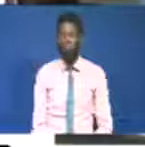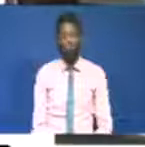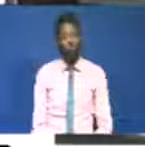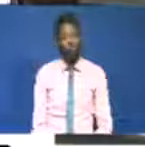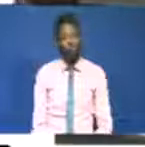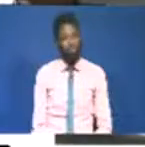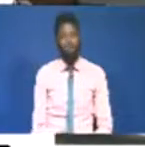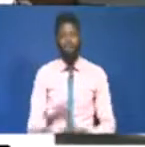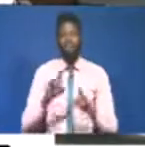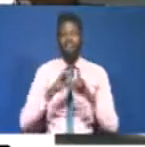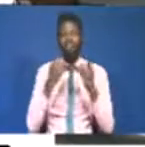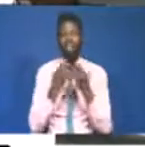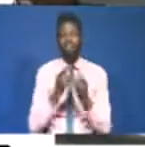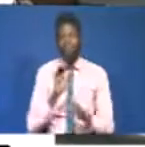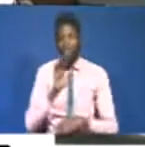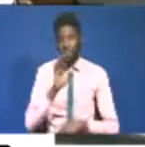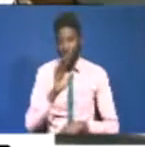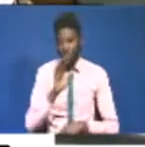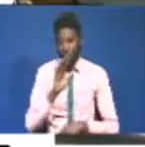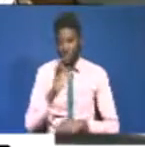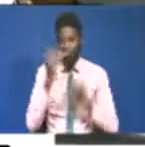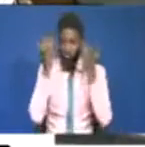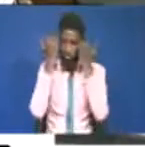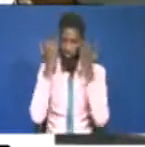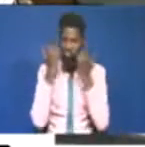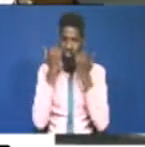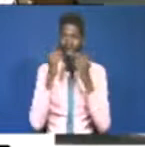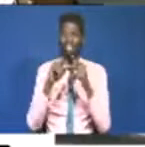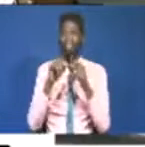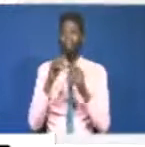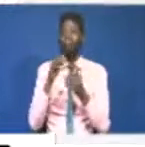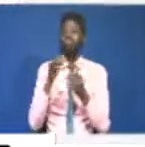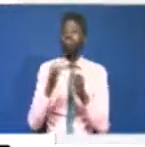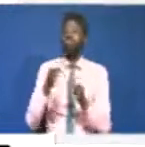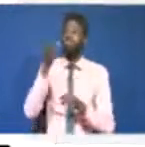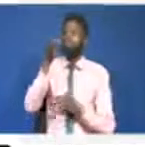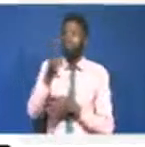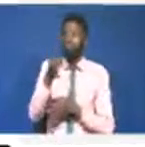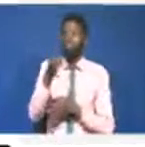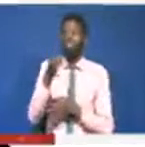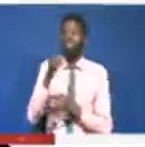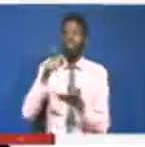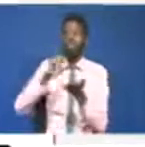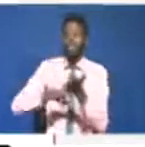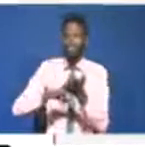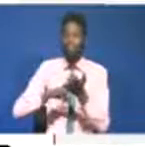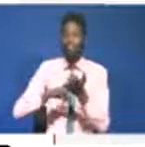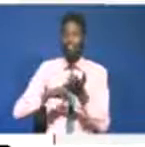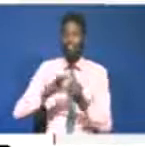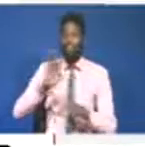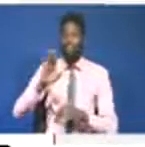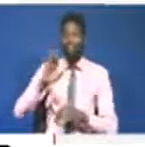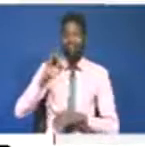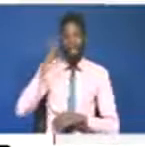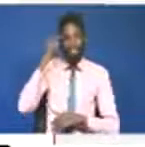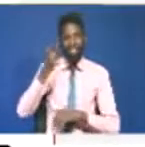Idara ya mahakama imeahirisha shughuli ya kuwasaili majaji wa mahakama kuu kutokana na sababu zisizoweza kuepukwa.